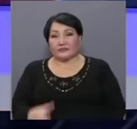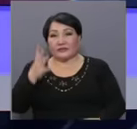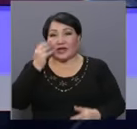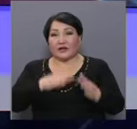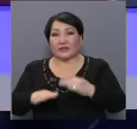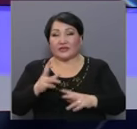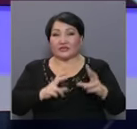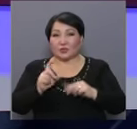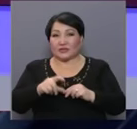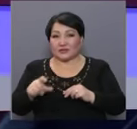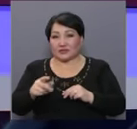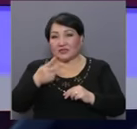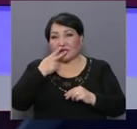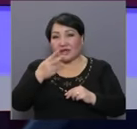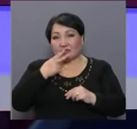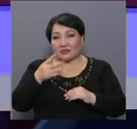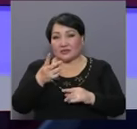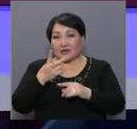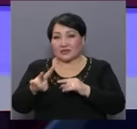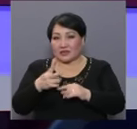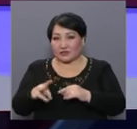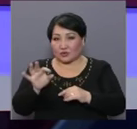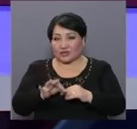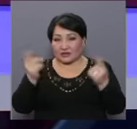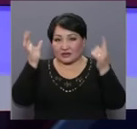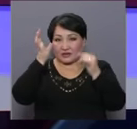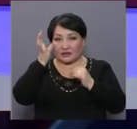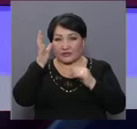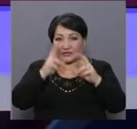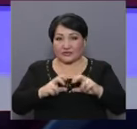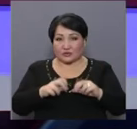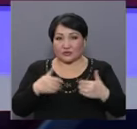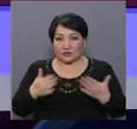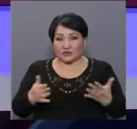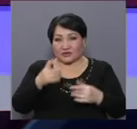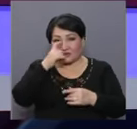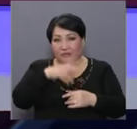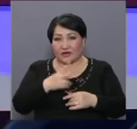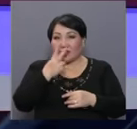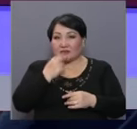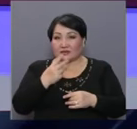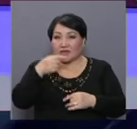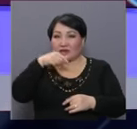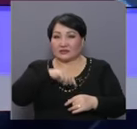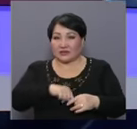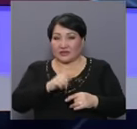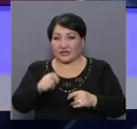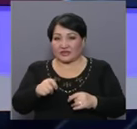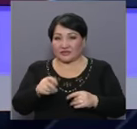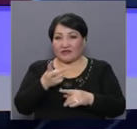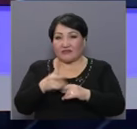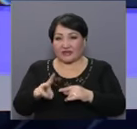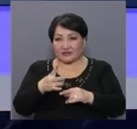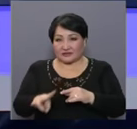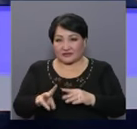Алматылық студенттер темекінің зияндығы туралы ғылыми зерттеулерін ұсынды. Жаман әдеттің ағзаға келтіретін залалын көпшілік назарына